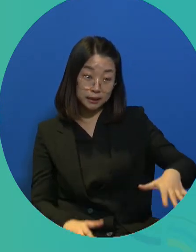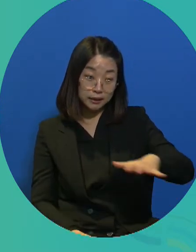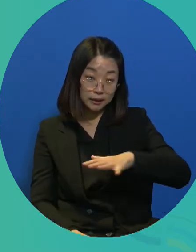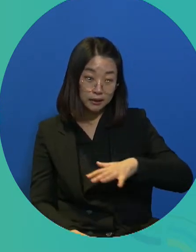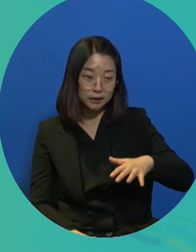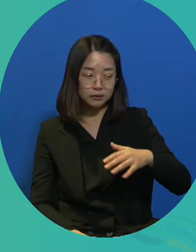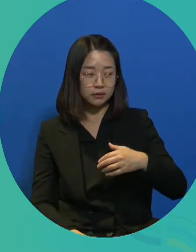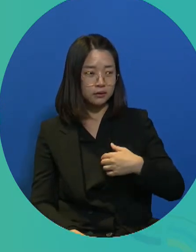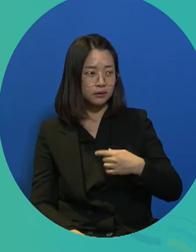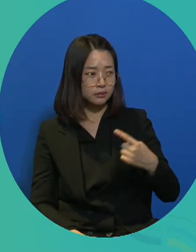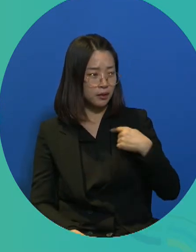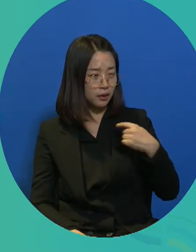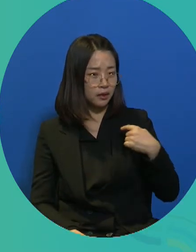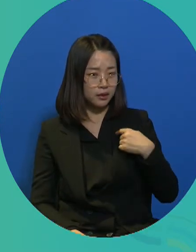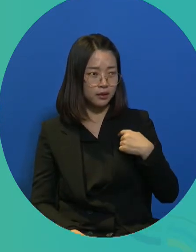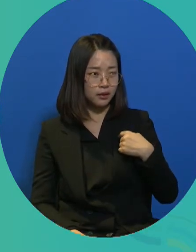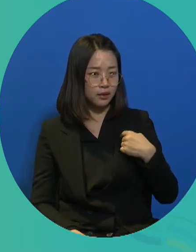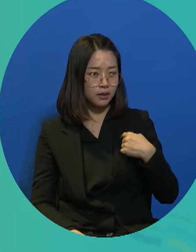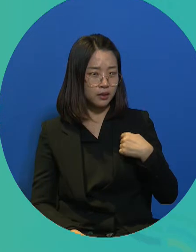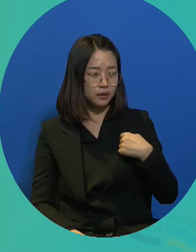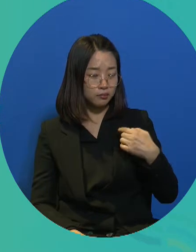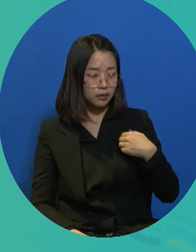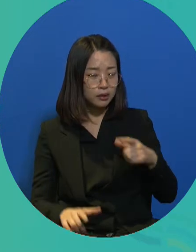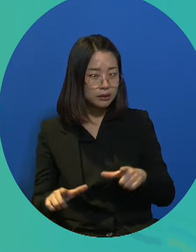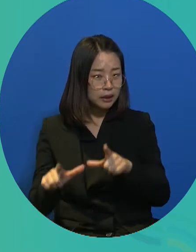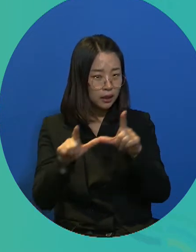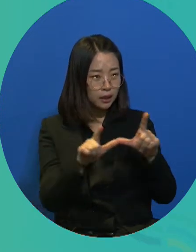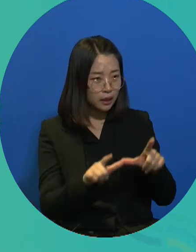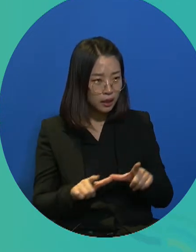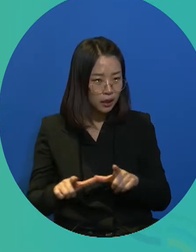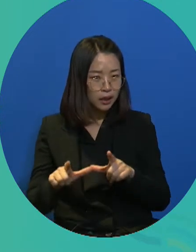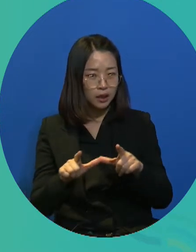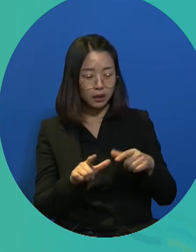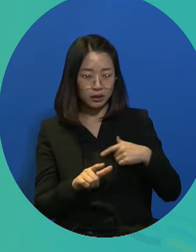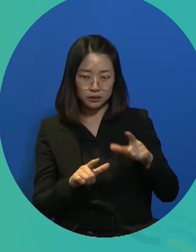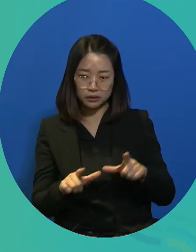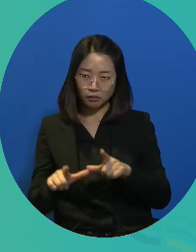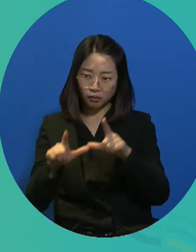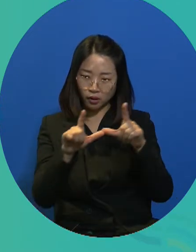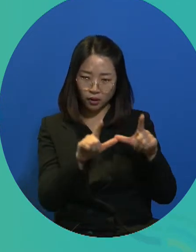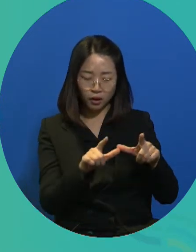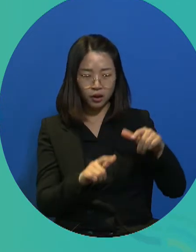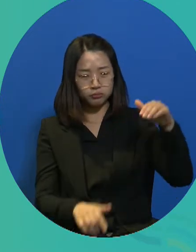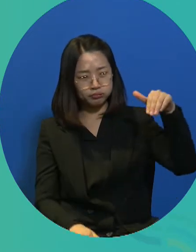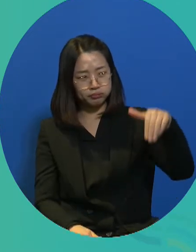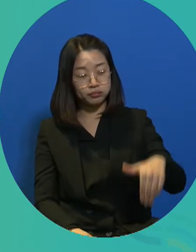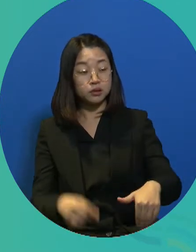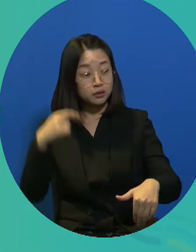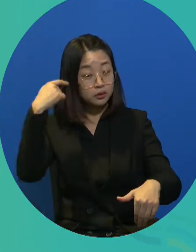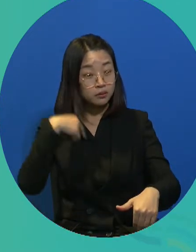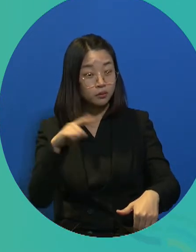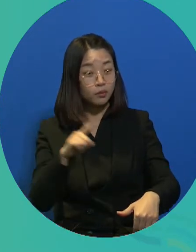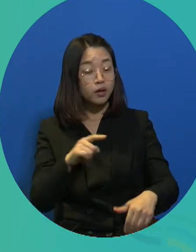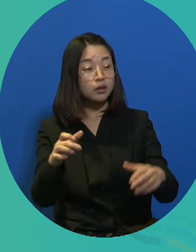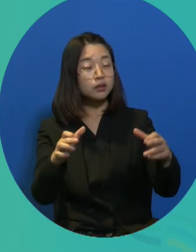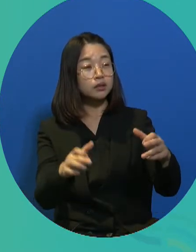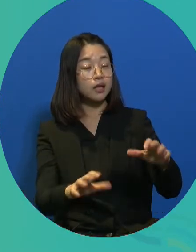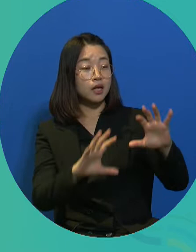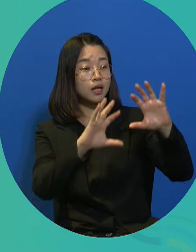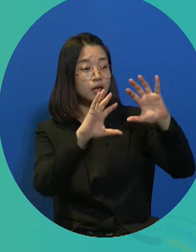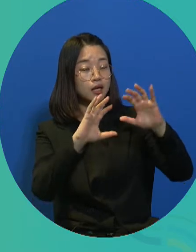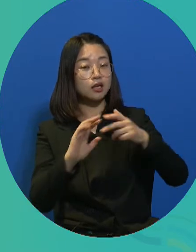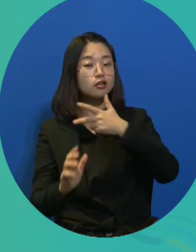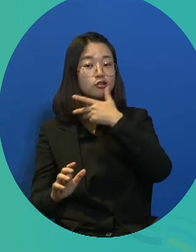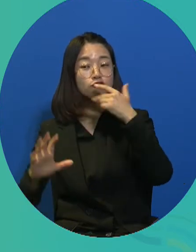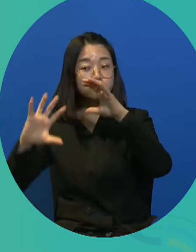계속해서 공격을 받아왔습니다. 우리의 생활 수준이 많이 감소했습니다. 긴축 재정이 발표가